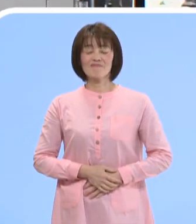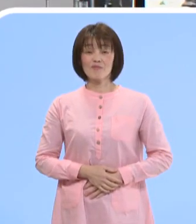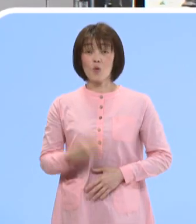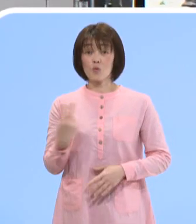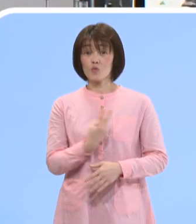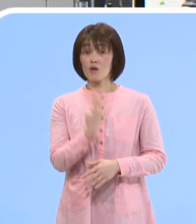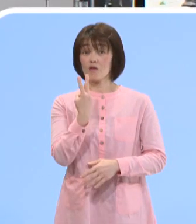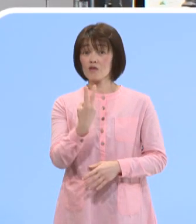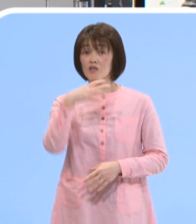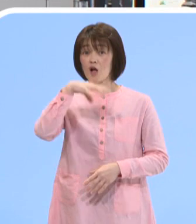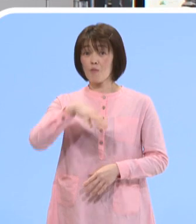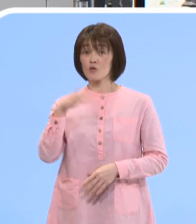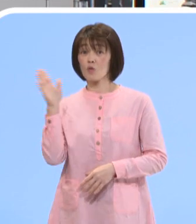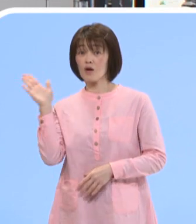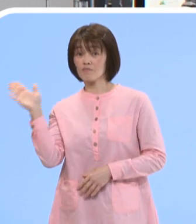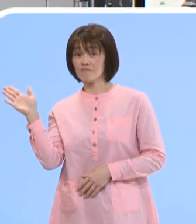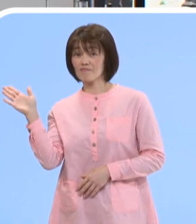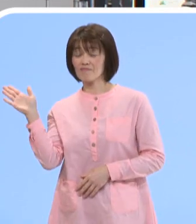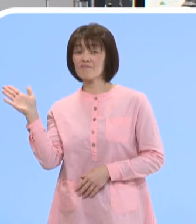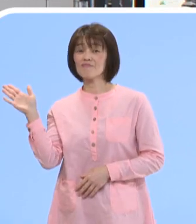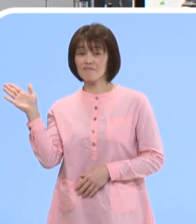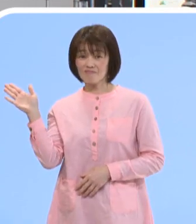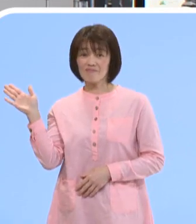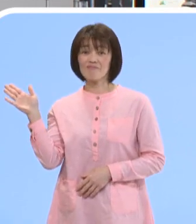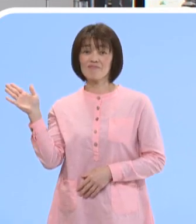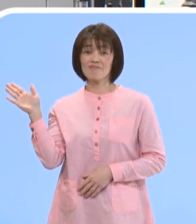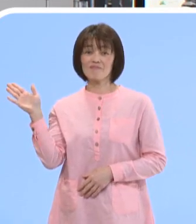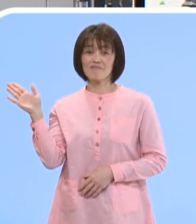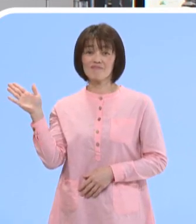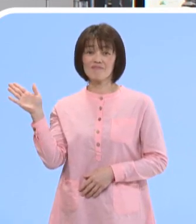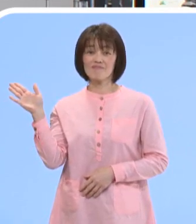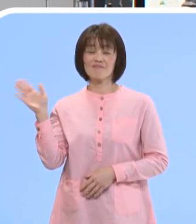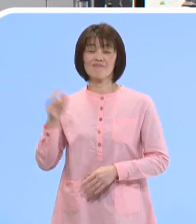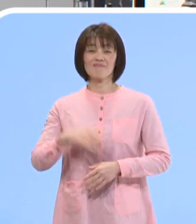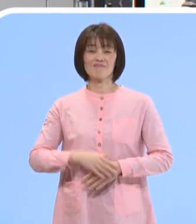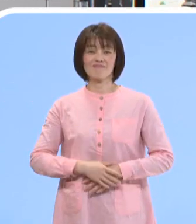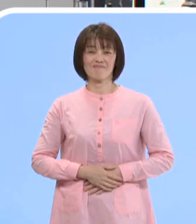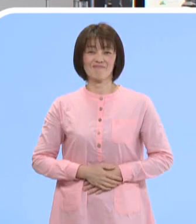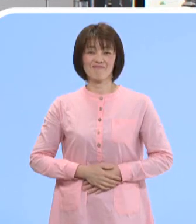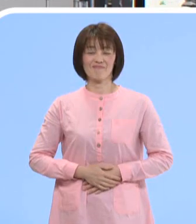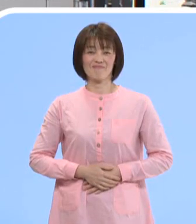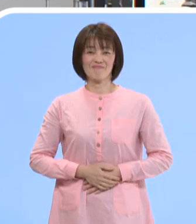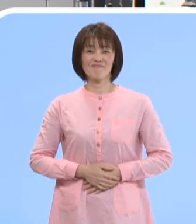ということで、2人がやってきたのはイオンモール神戸南。